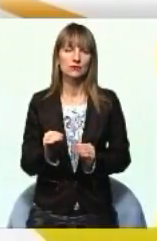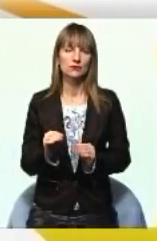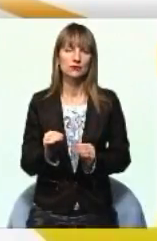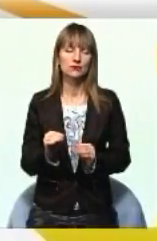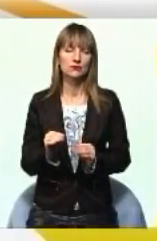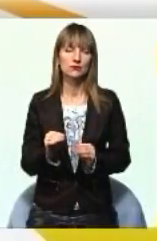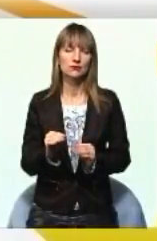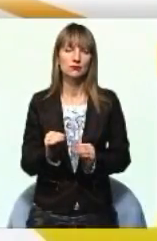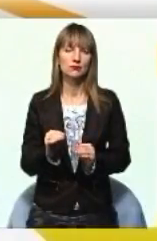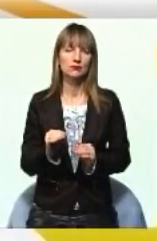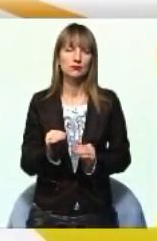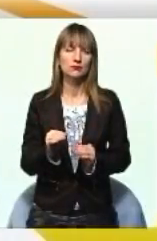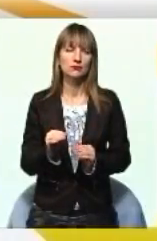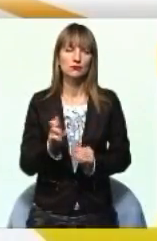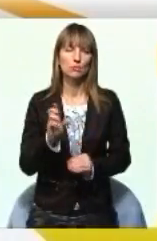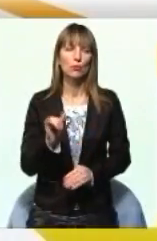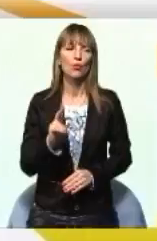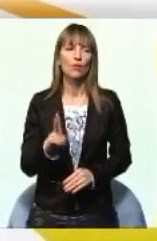она обозначает букву